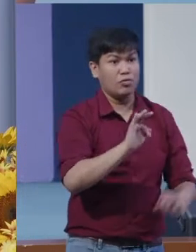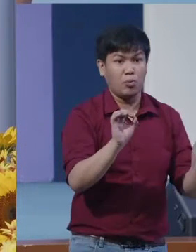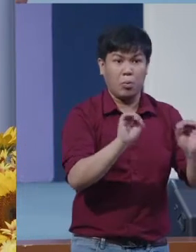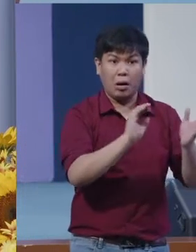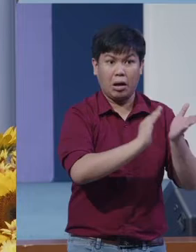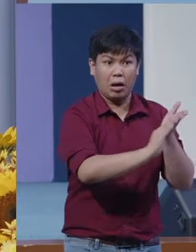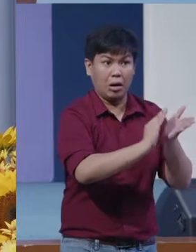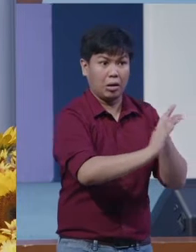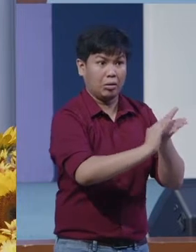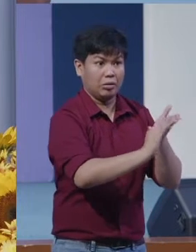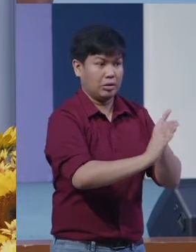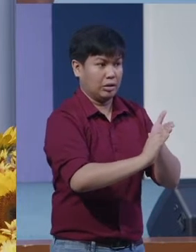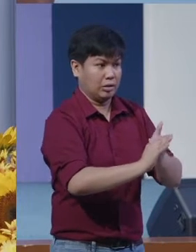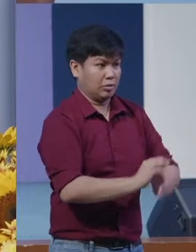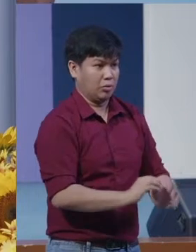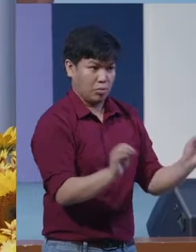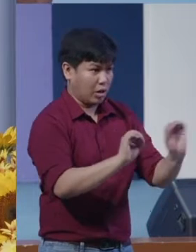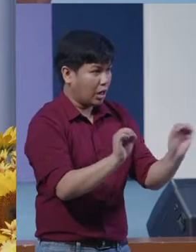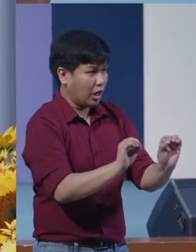mo itutuwid.